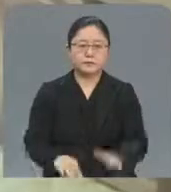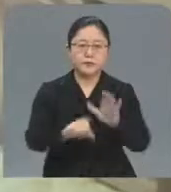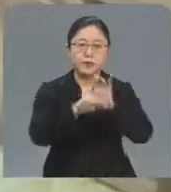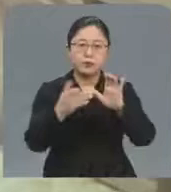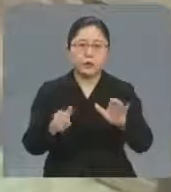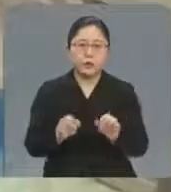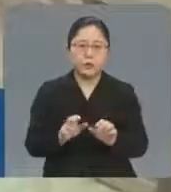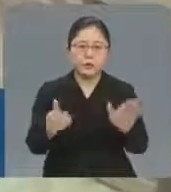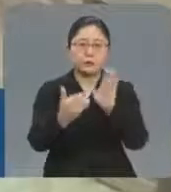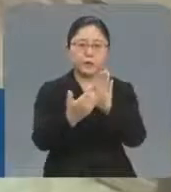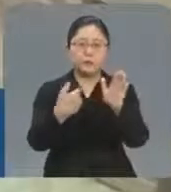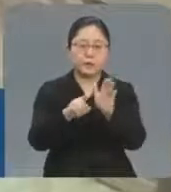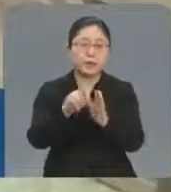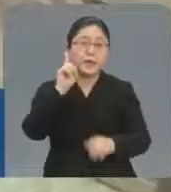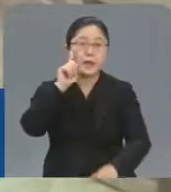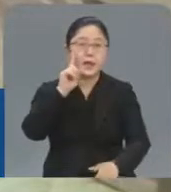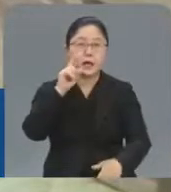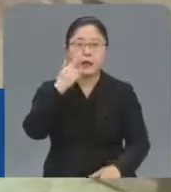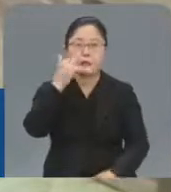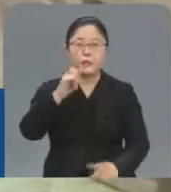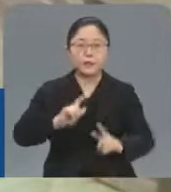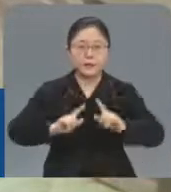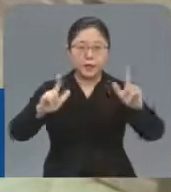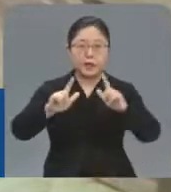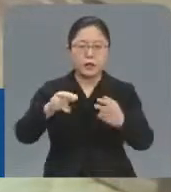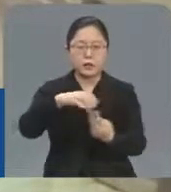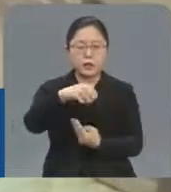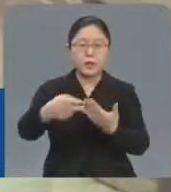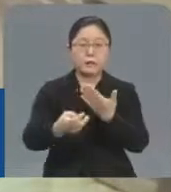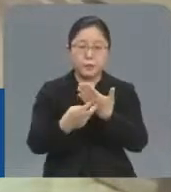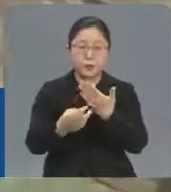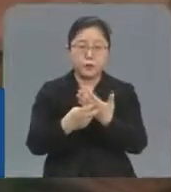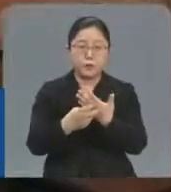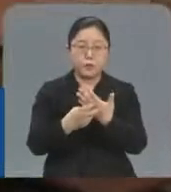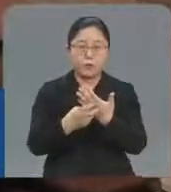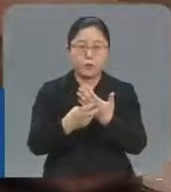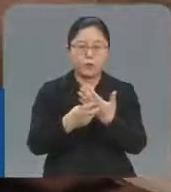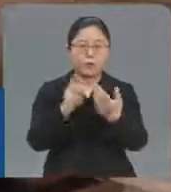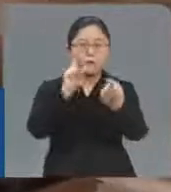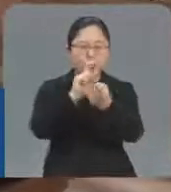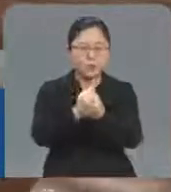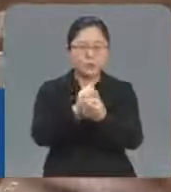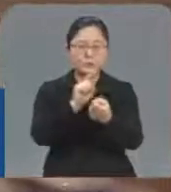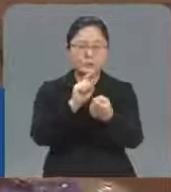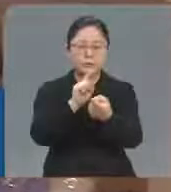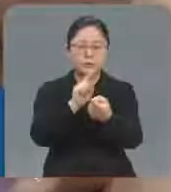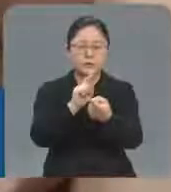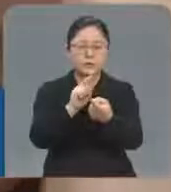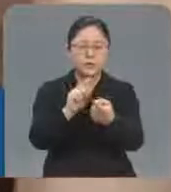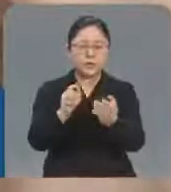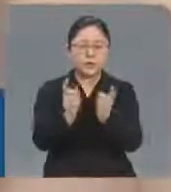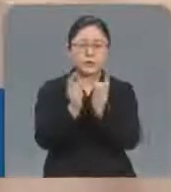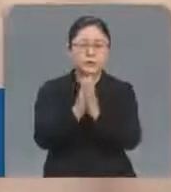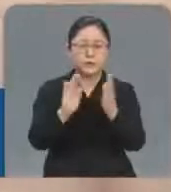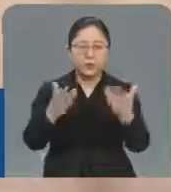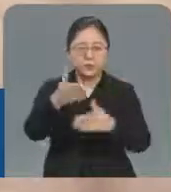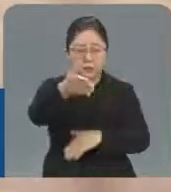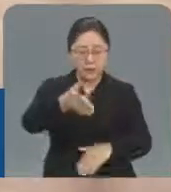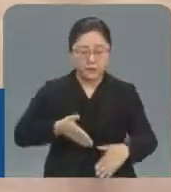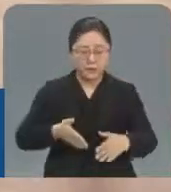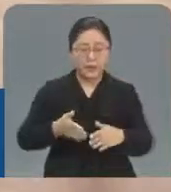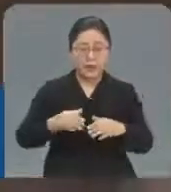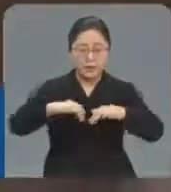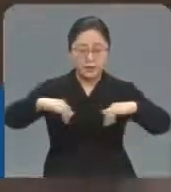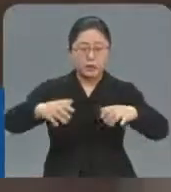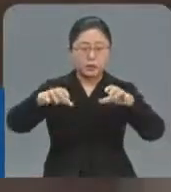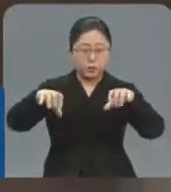코로나19 확산을 막기 위해서 내일 어버이날에도 요양병원 면회는 비대면으로 이루어집니다. 광주시와 전라남도는 칸막이가 설치된